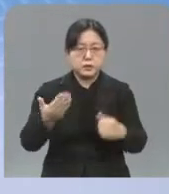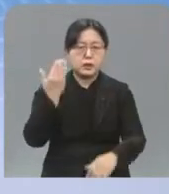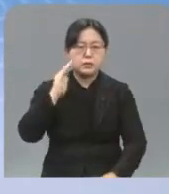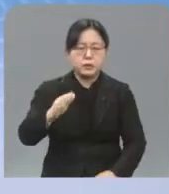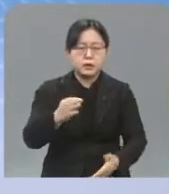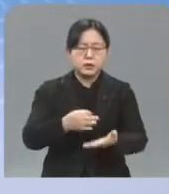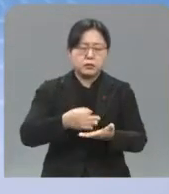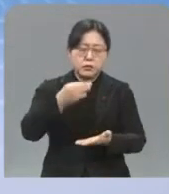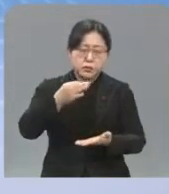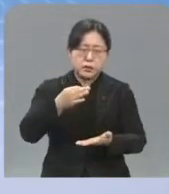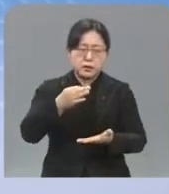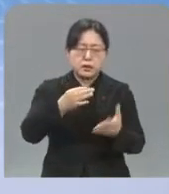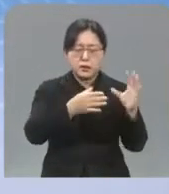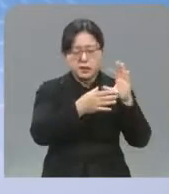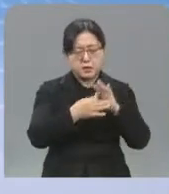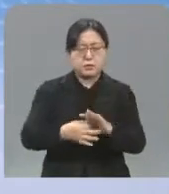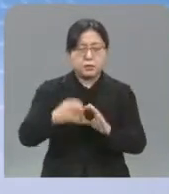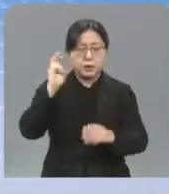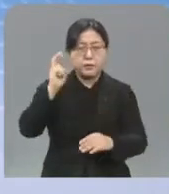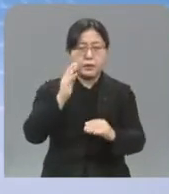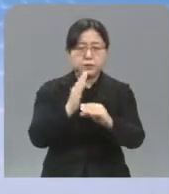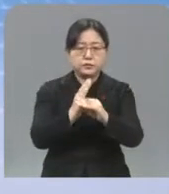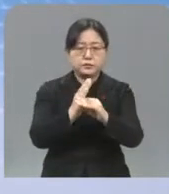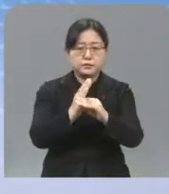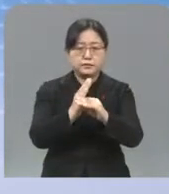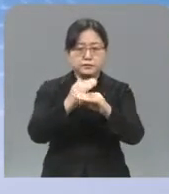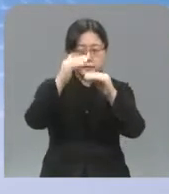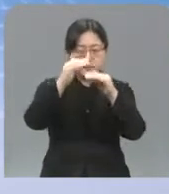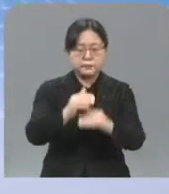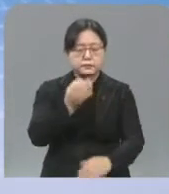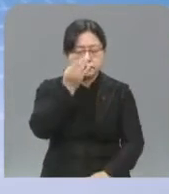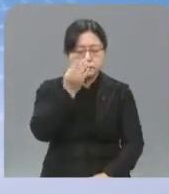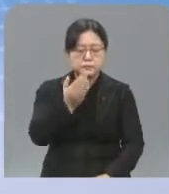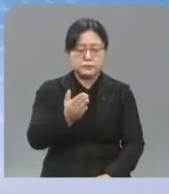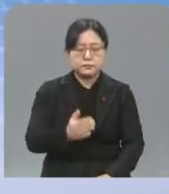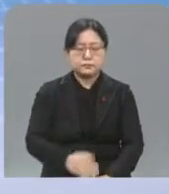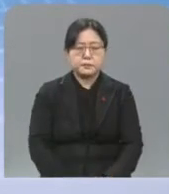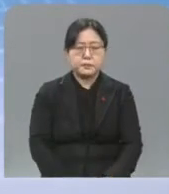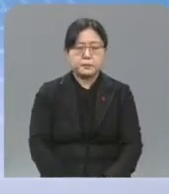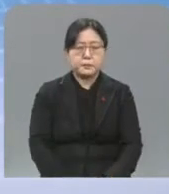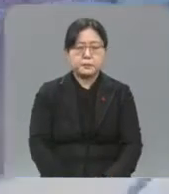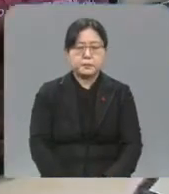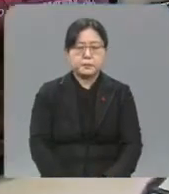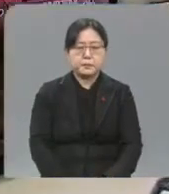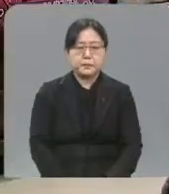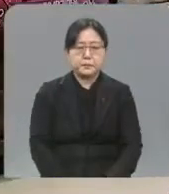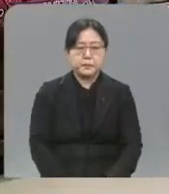당분간 가격 고공행진이 이어질 것으로 보입니다. 박지성 기자입니다.